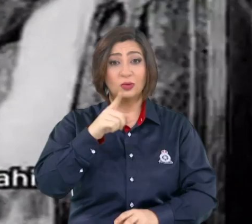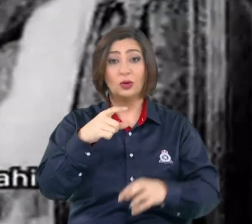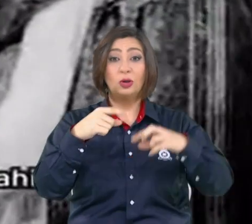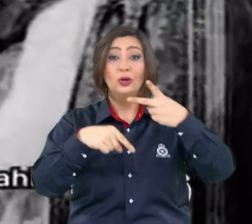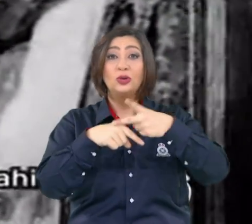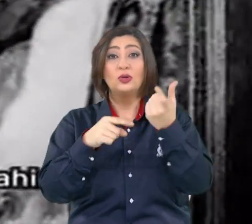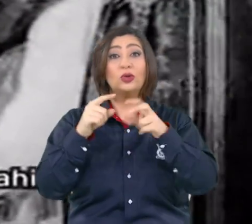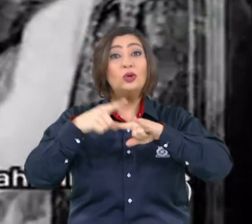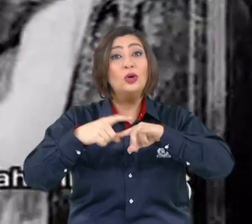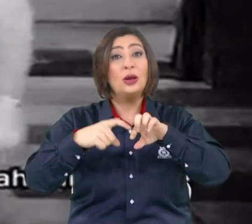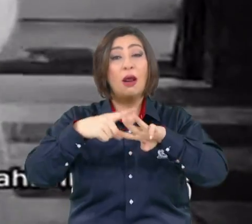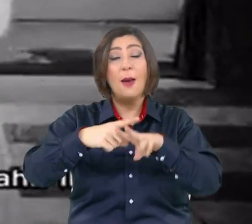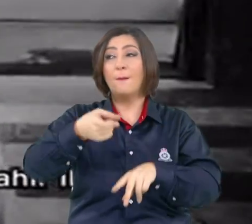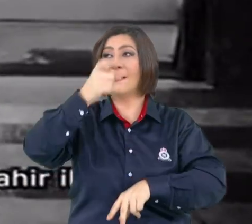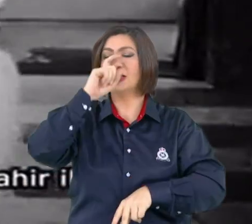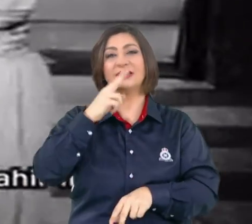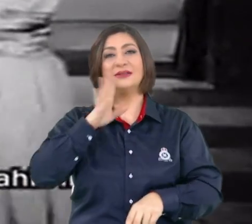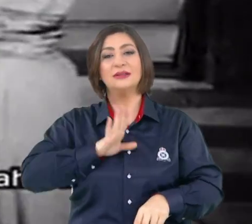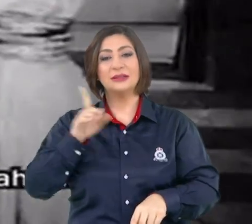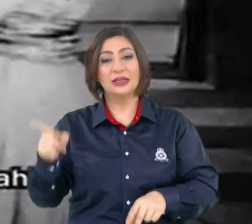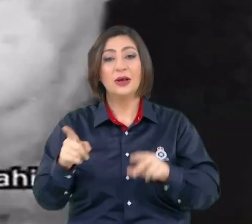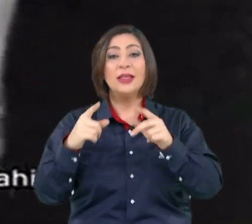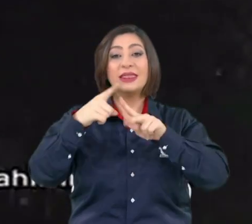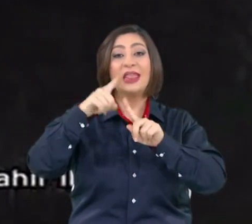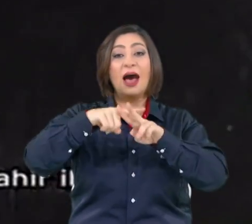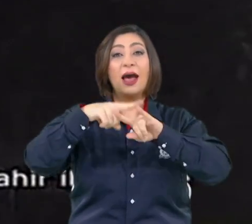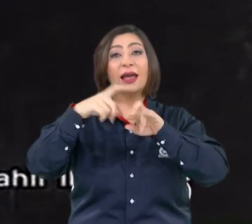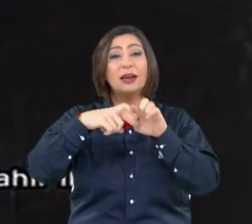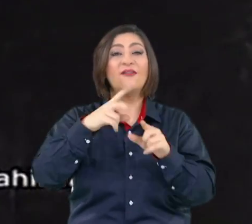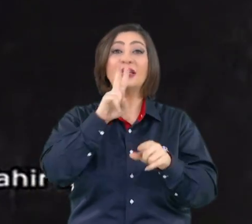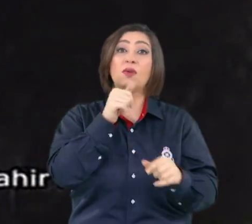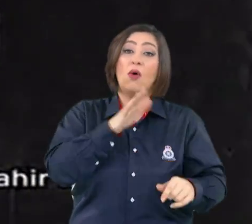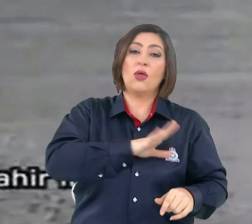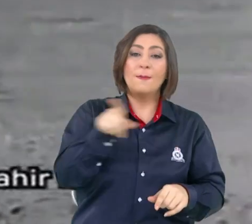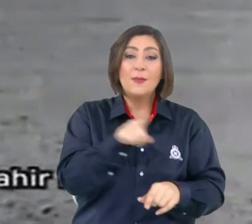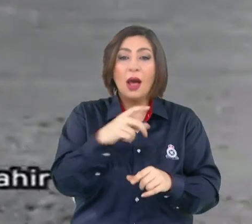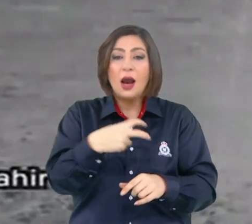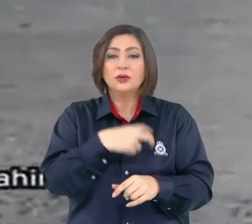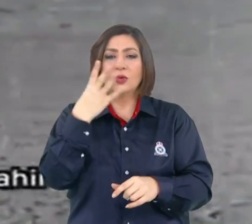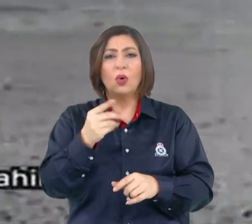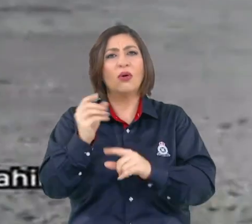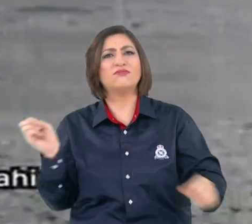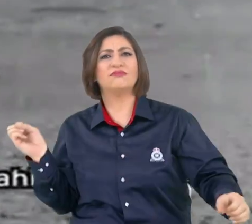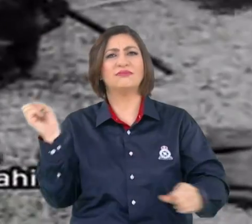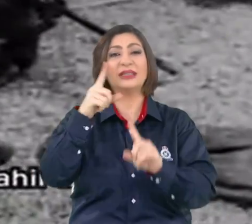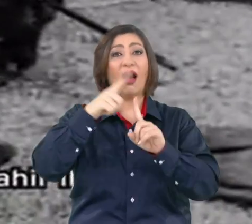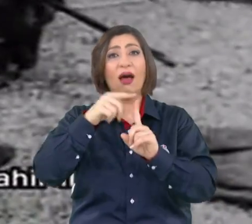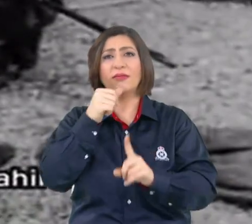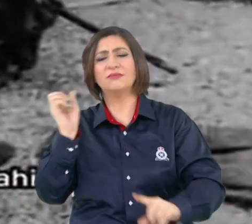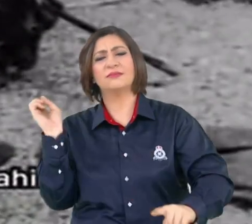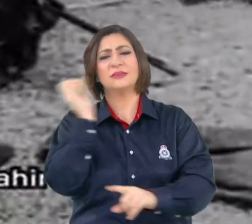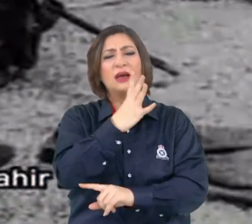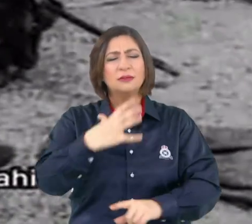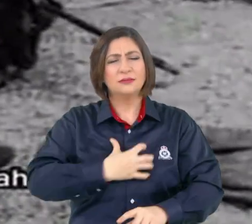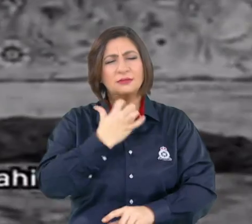Zühre padişahın kızıydı. Tahir ise vezirin oğlu. Birbirlerine aşık oldular. Tahir sürgüne gönderildi. Kahrından